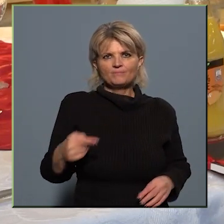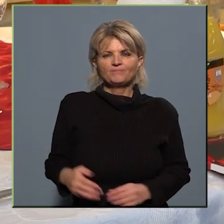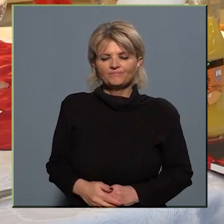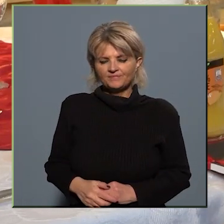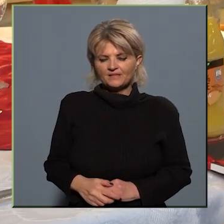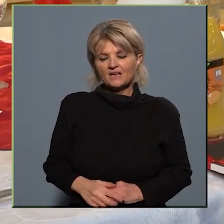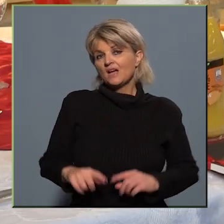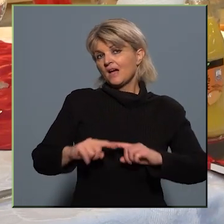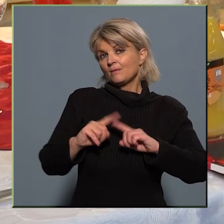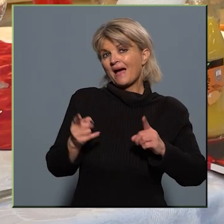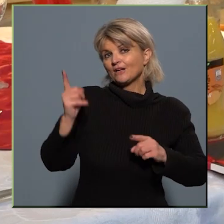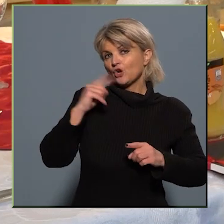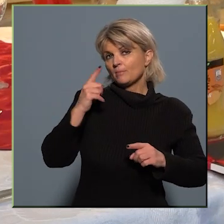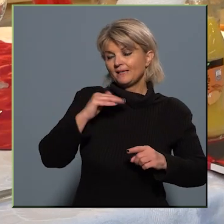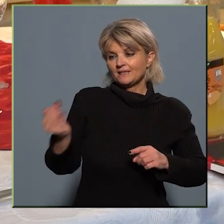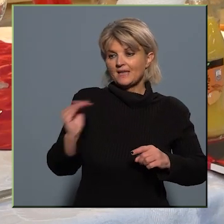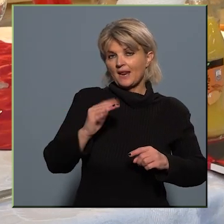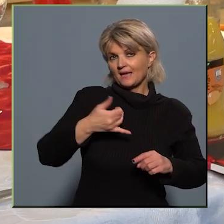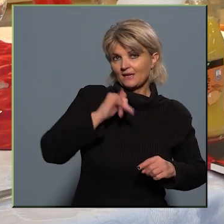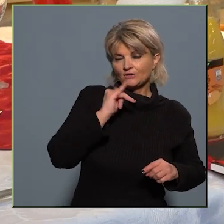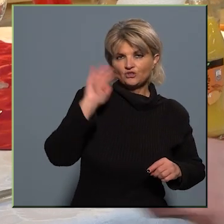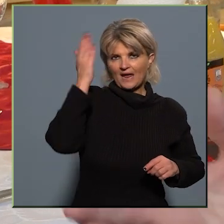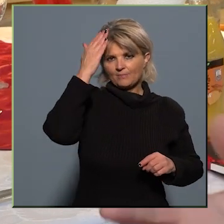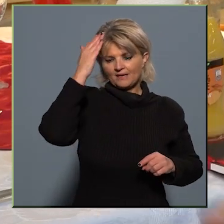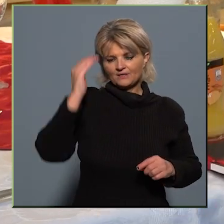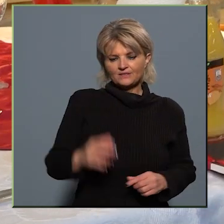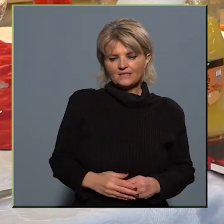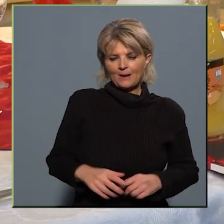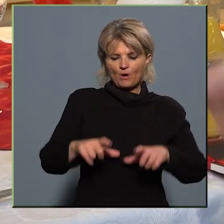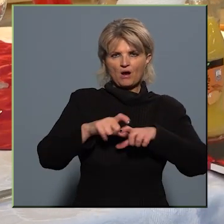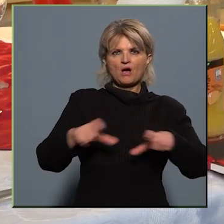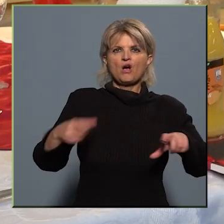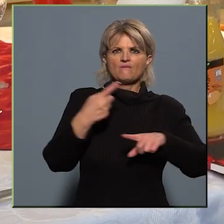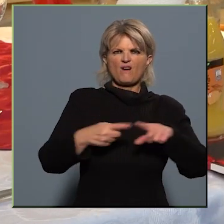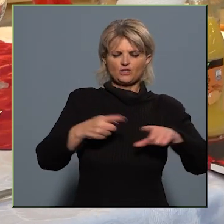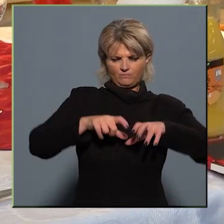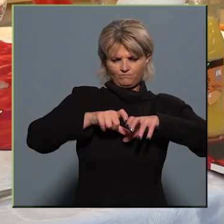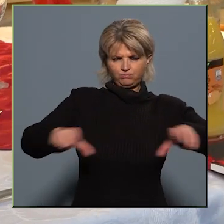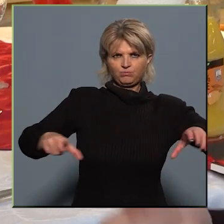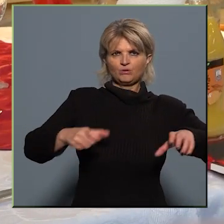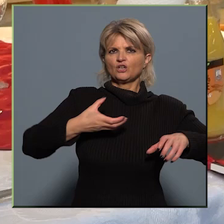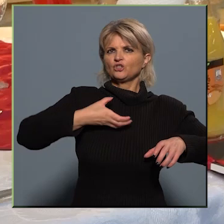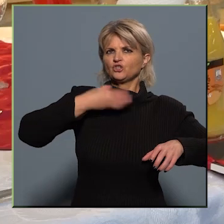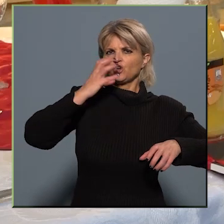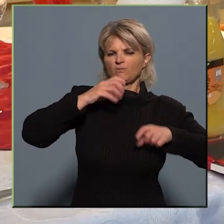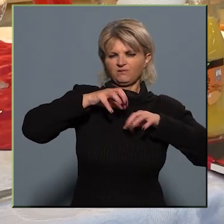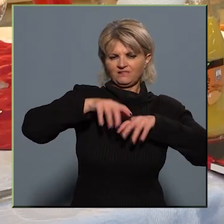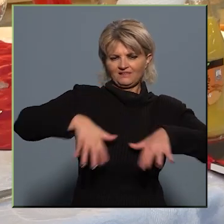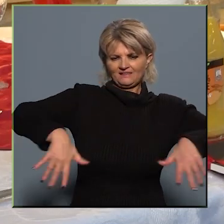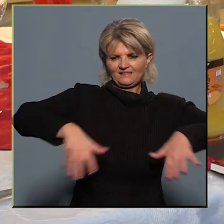Más, amit egy gyerek ihatott, és emlékszem a bádok pultra, meg ahogy folyt a sör, meg a bort, ahogy mérték,